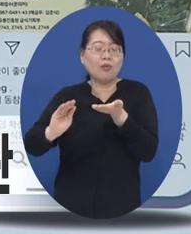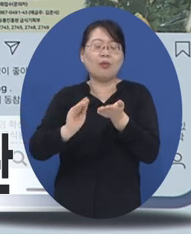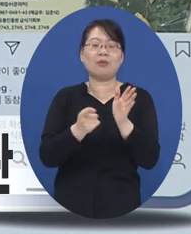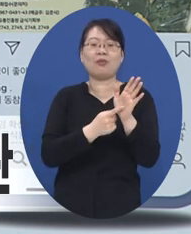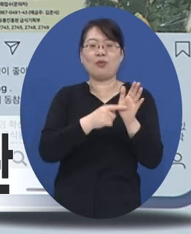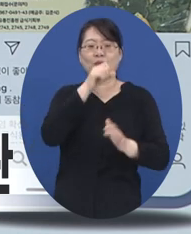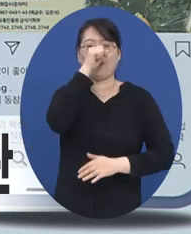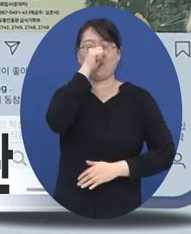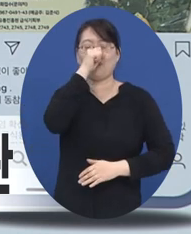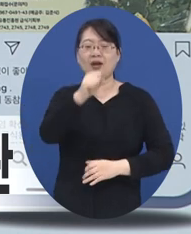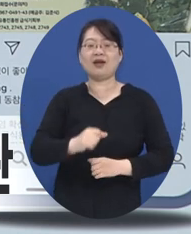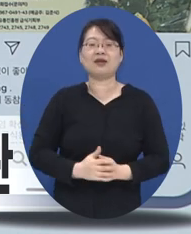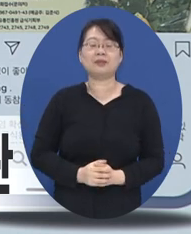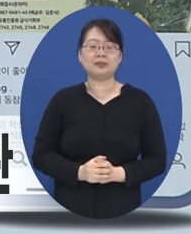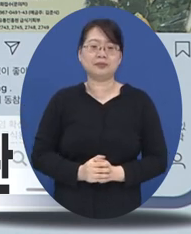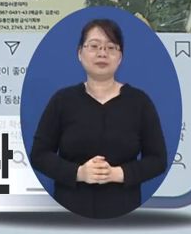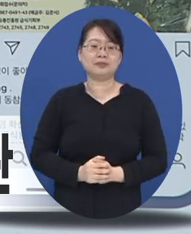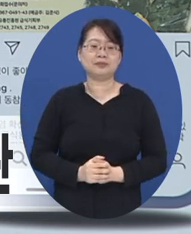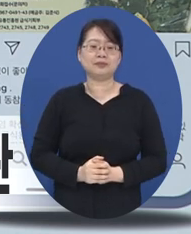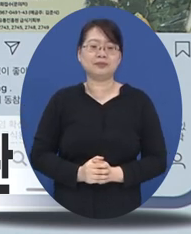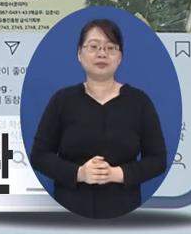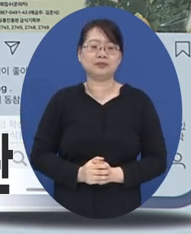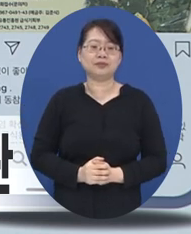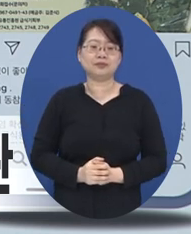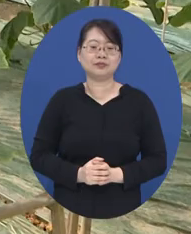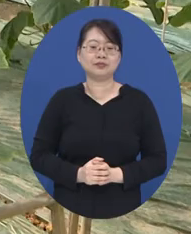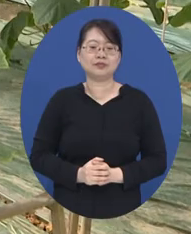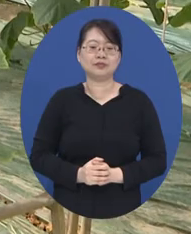좋습니다 최 창 성 기자가 취재했습니다